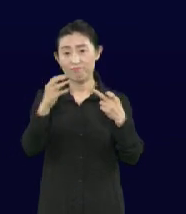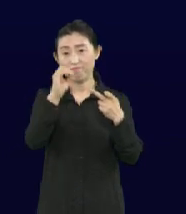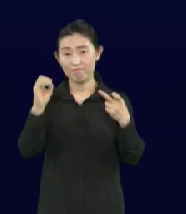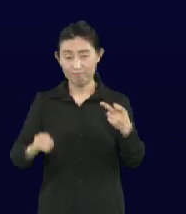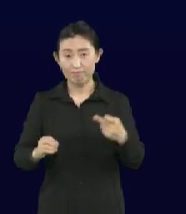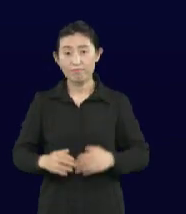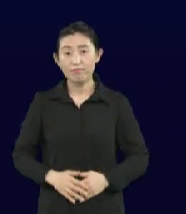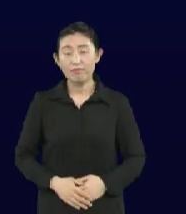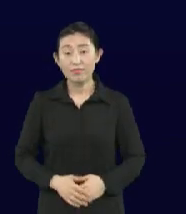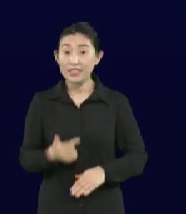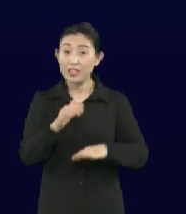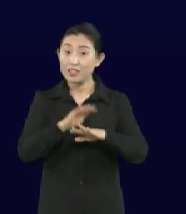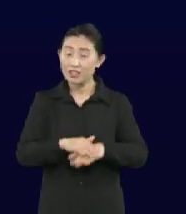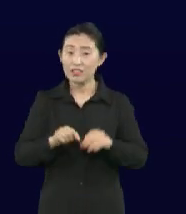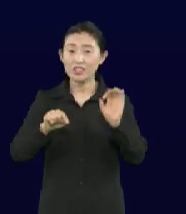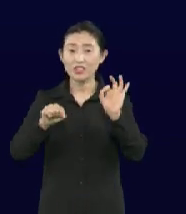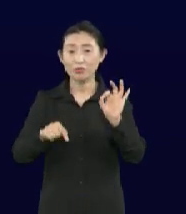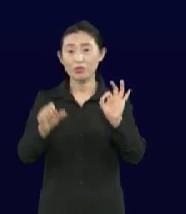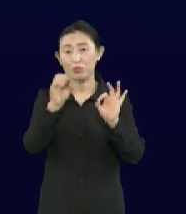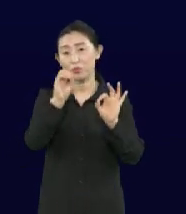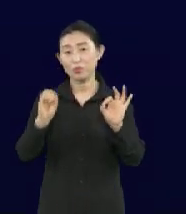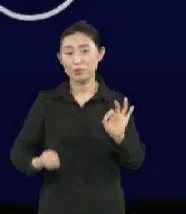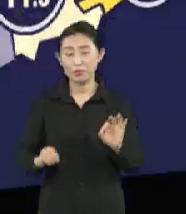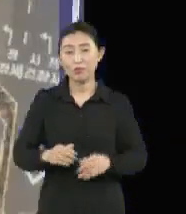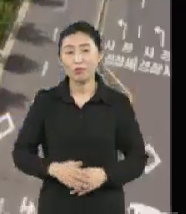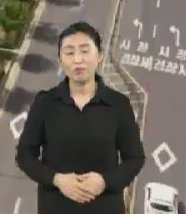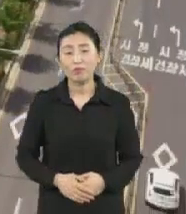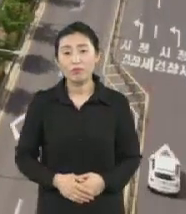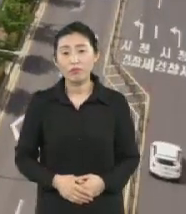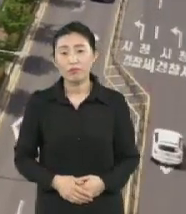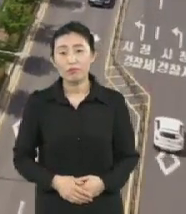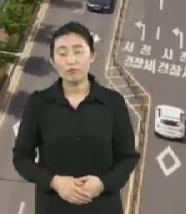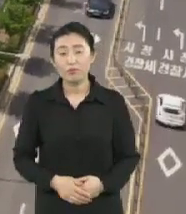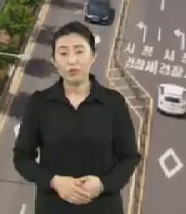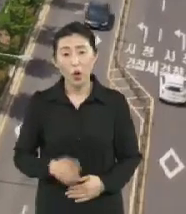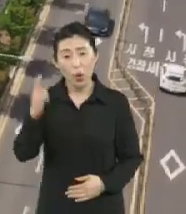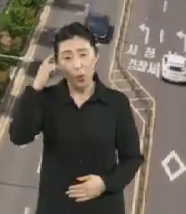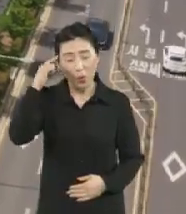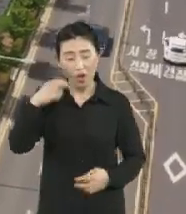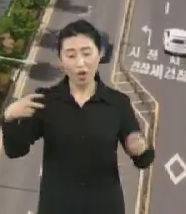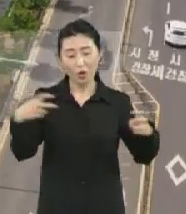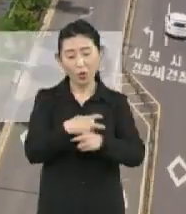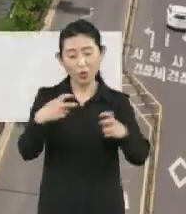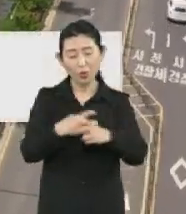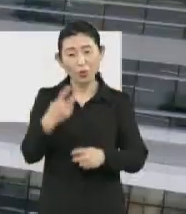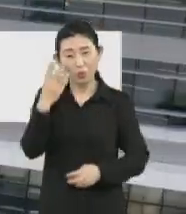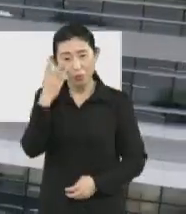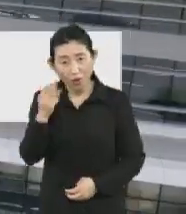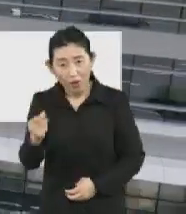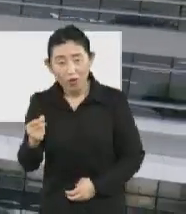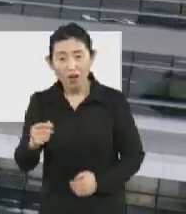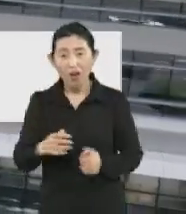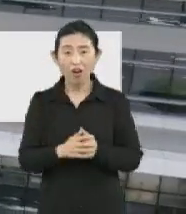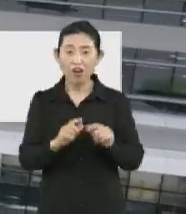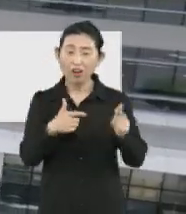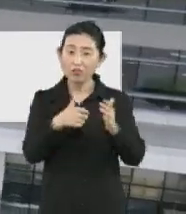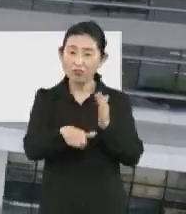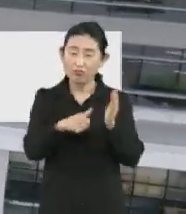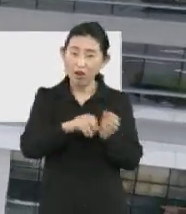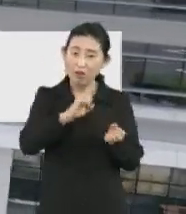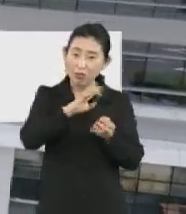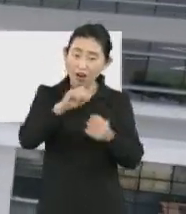12.4% 등이었으며 대전은 10.5%였습니다. 교통 물류 같은 인프라도 있으실 거고 계속